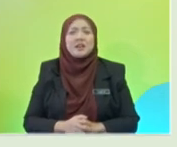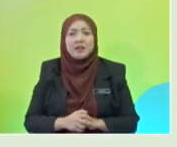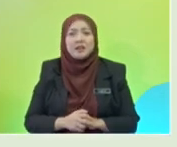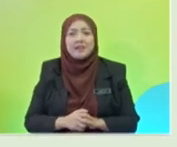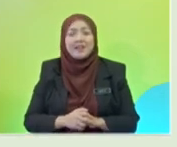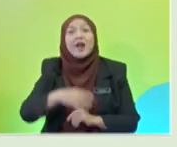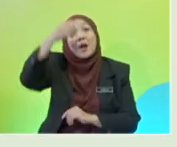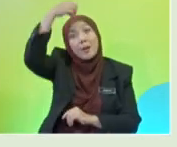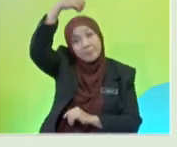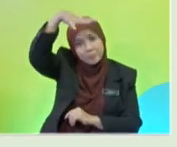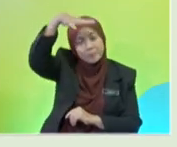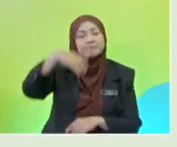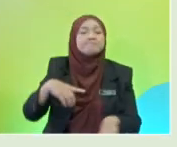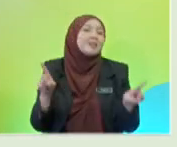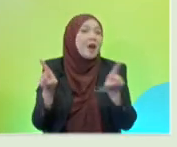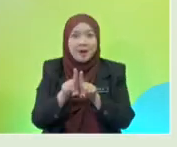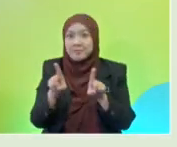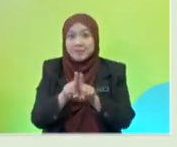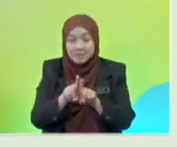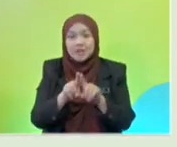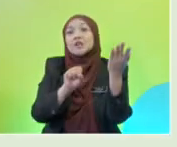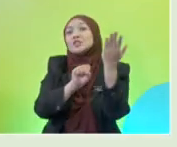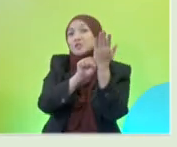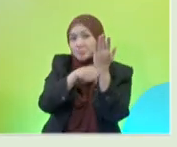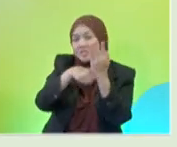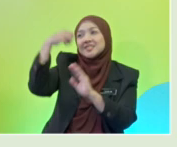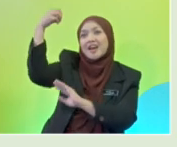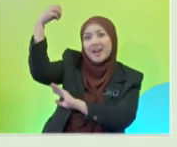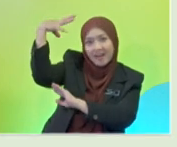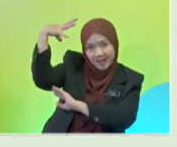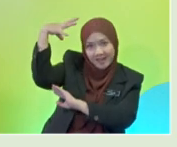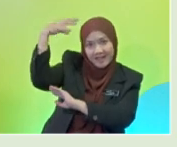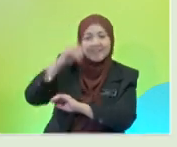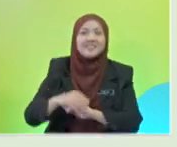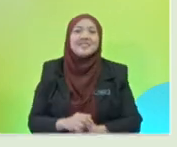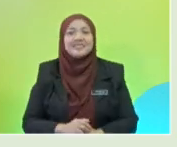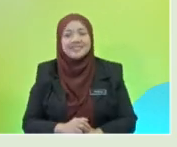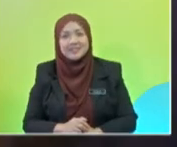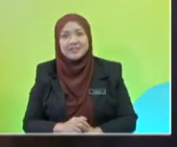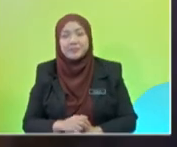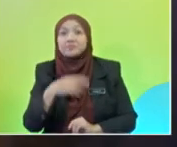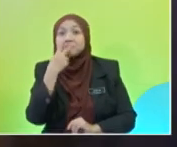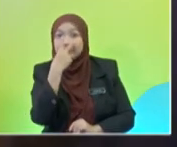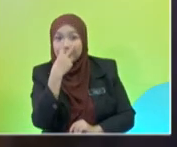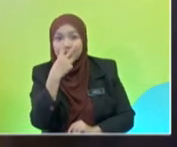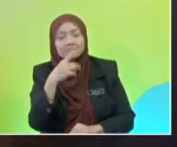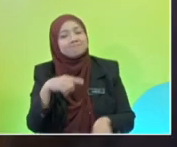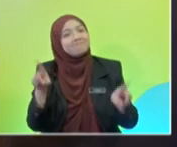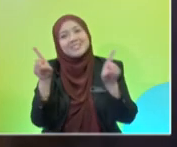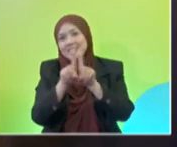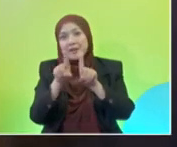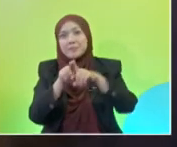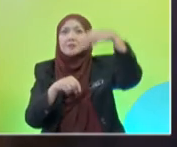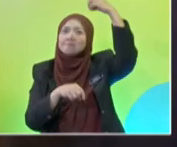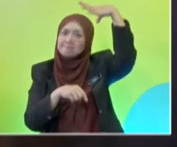yang membuatnya kita boleh melihat pe sekitaran kita Oke kita lihat satu persatu video pertama di agak-agak sofika apa yang